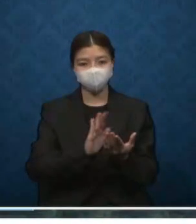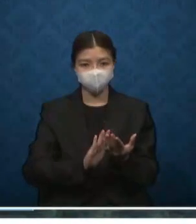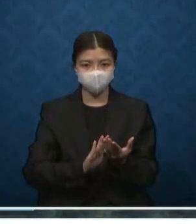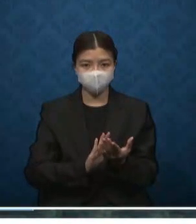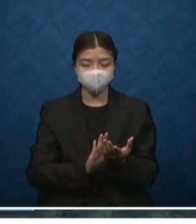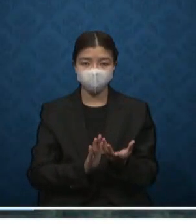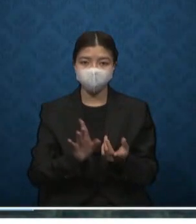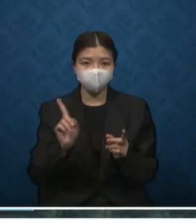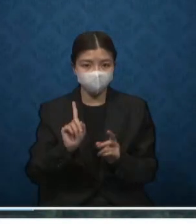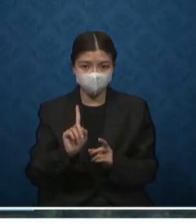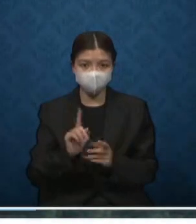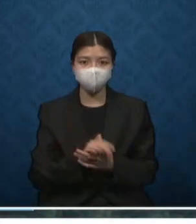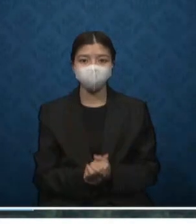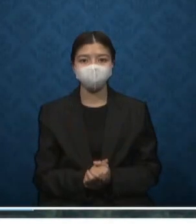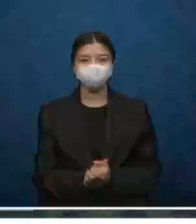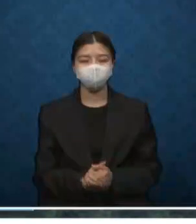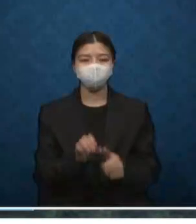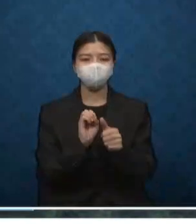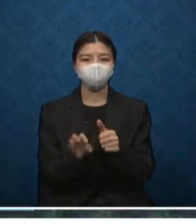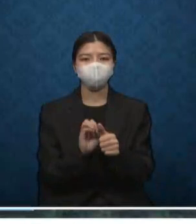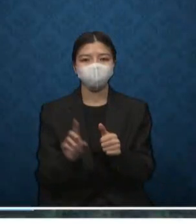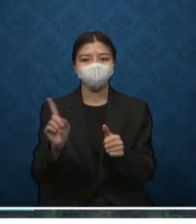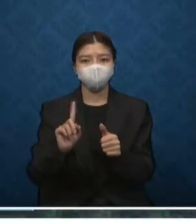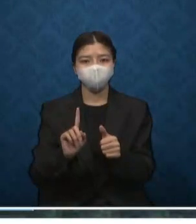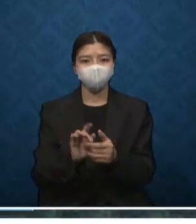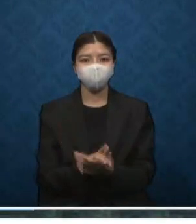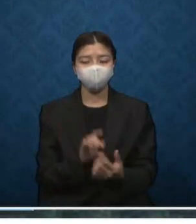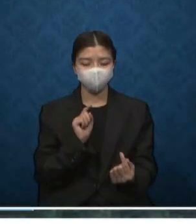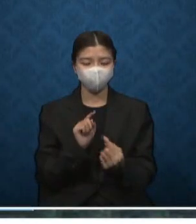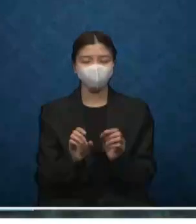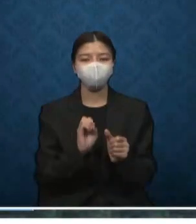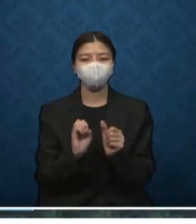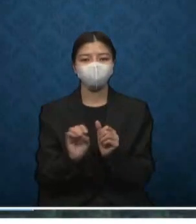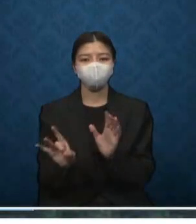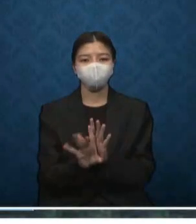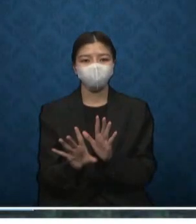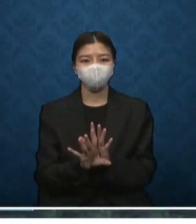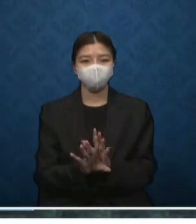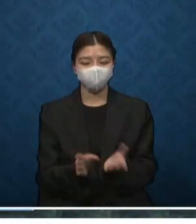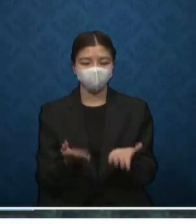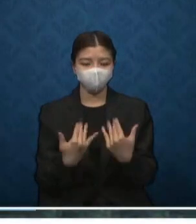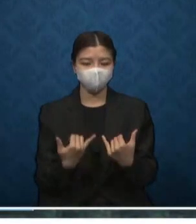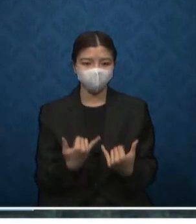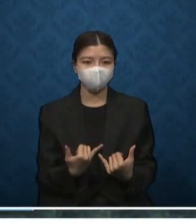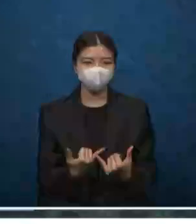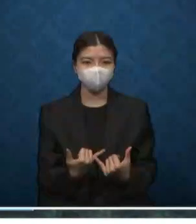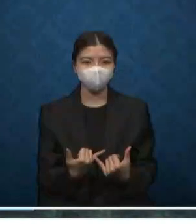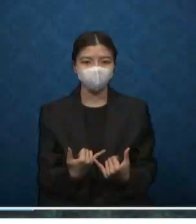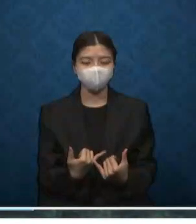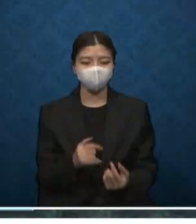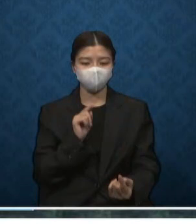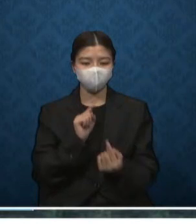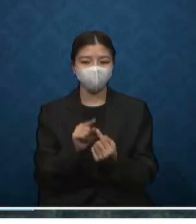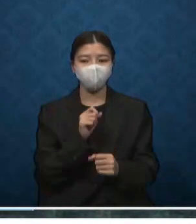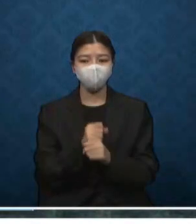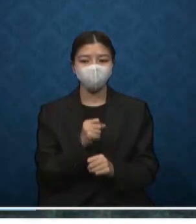ในวงกว้างอย่างไรแล้วก็มีข้อเสนอแนะในจุดท้ายนะครับก่อนอื่นผมขออนุญาตเรียนว่าในเรื่องการทำง